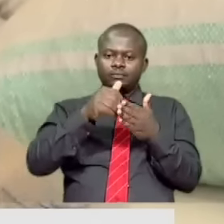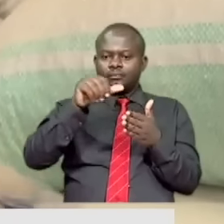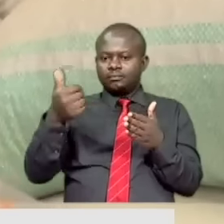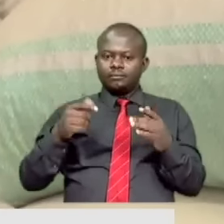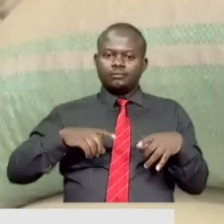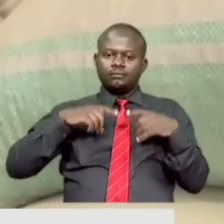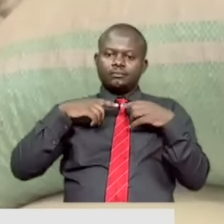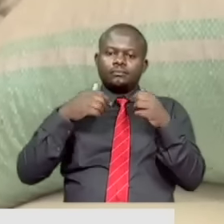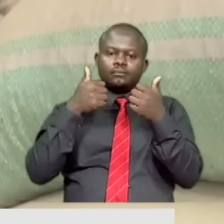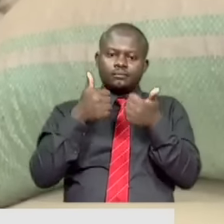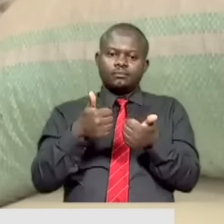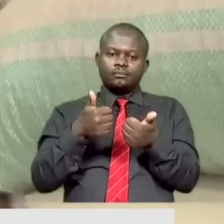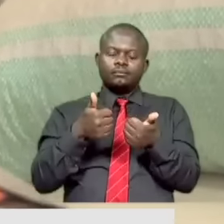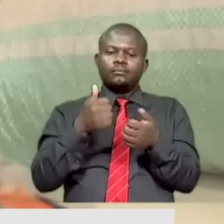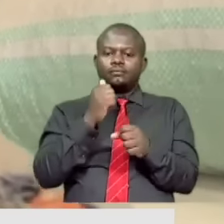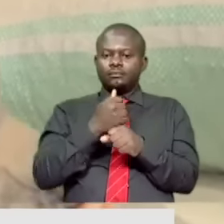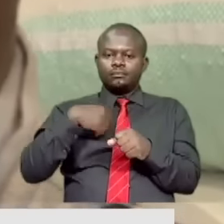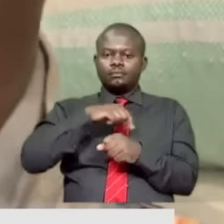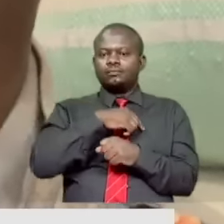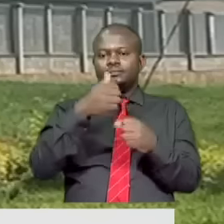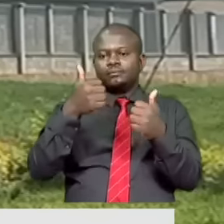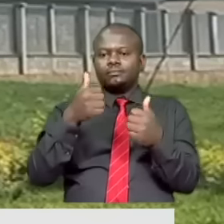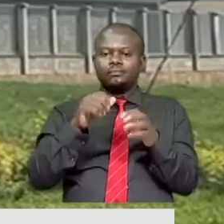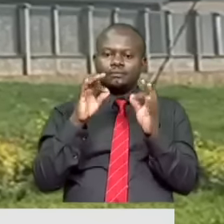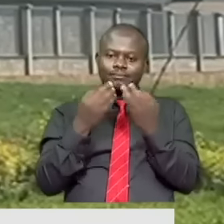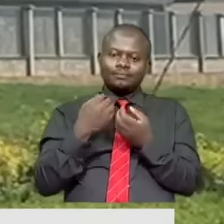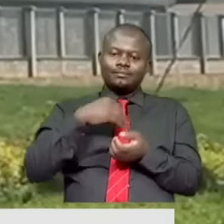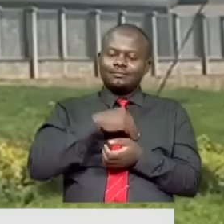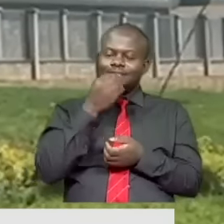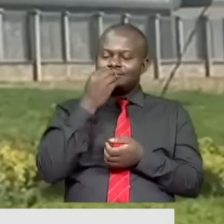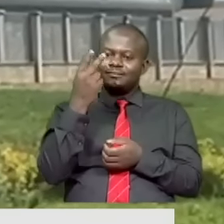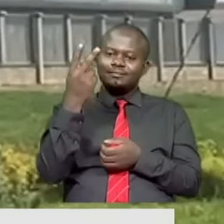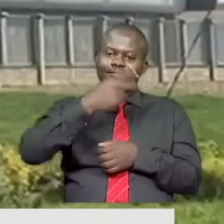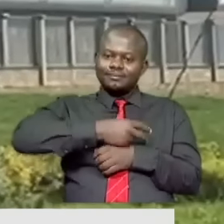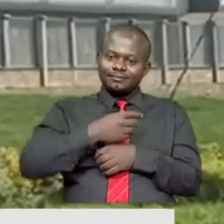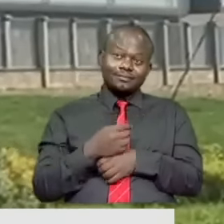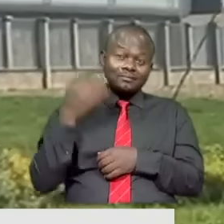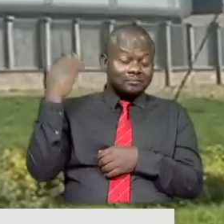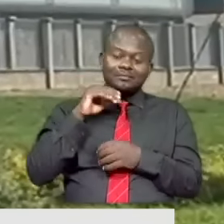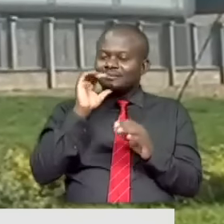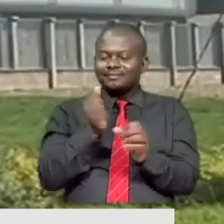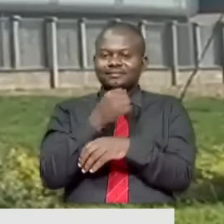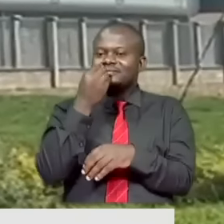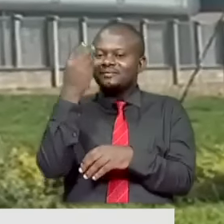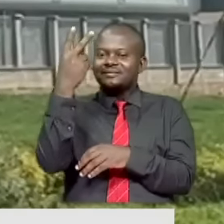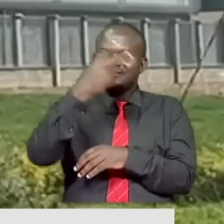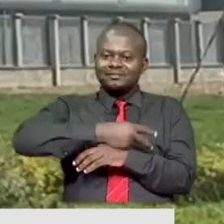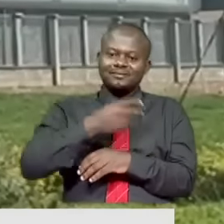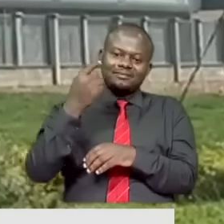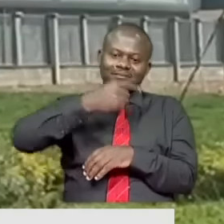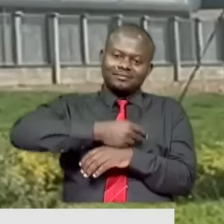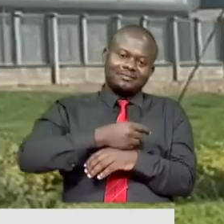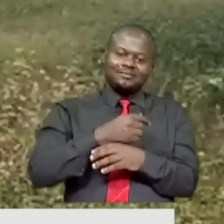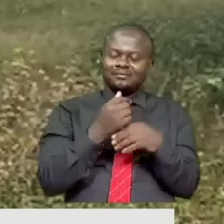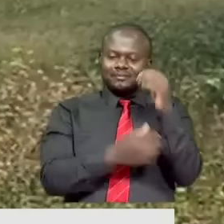bwiza, umugabo wanjye urya kabiri ku munsi. Urya kabiri ku munsi? Yego. Ubundi ntabwo byashobokaga? Ntabwo byashobokaga. Nikuye mu bukene